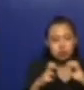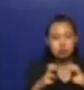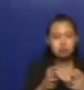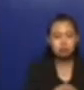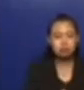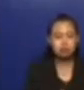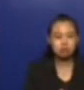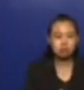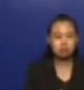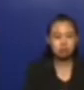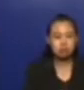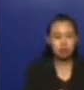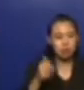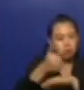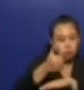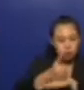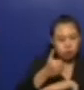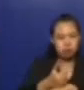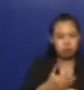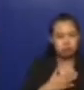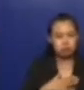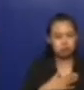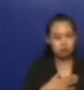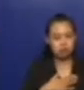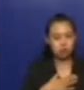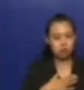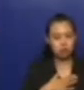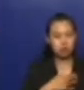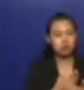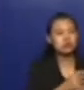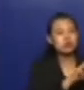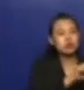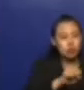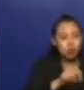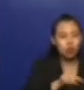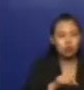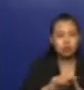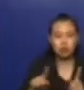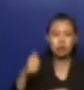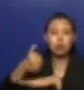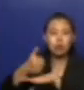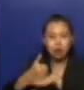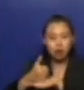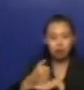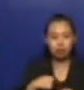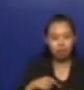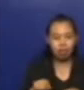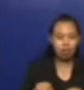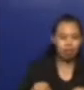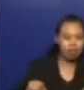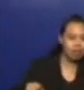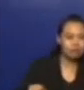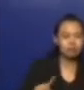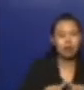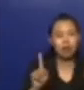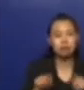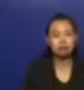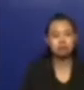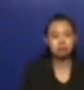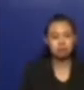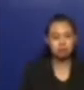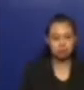ได้ผิดกับผมเพราะท่านเป็นพ่อเมืองผมเป็นผู้แทนเราเดินกันคนละทางแต่สิ่งหนึ่งวัน